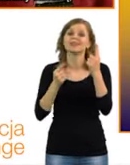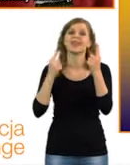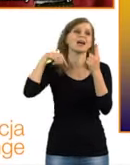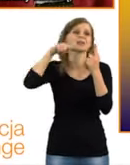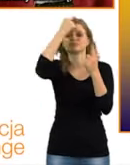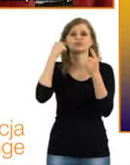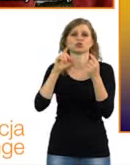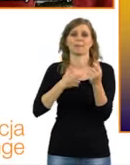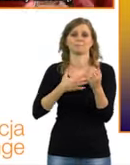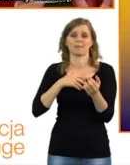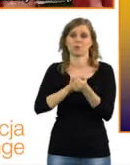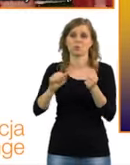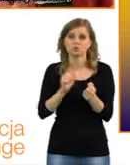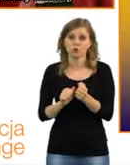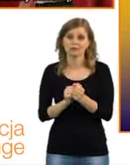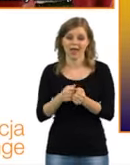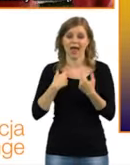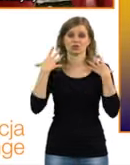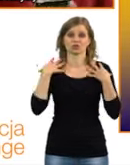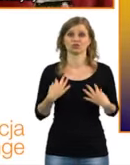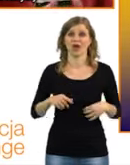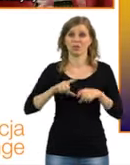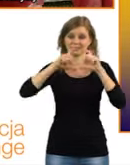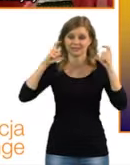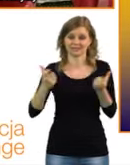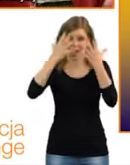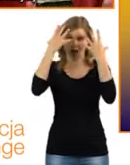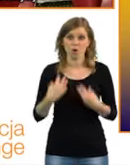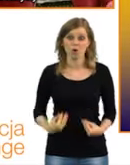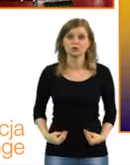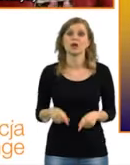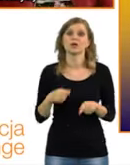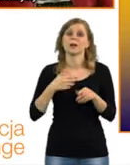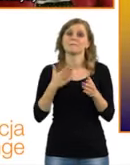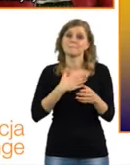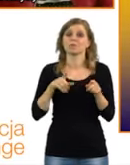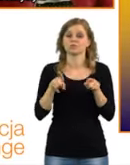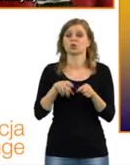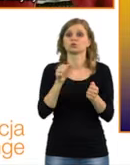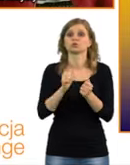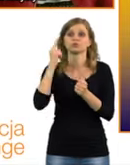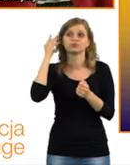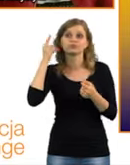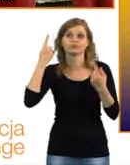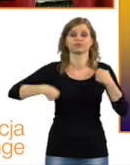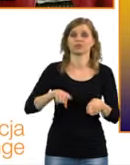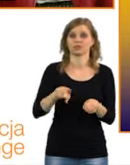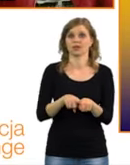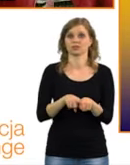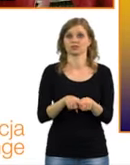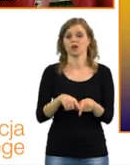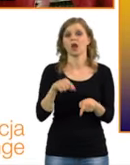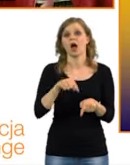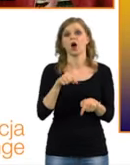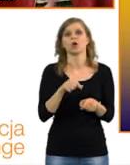zmysł uszkodzony, a jesteśmy całością, to niestety mamy uszkodzone pozostałe zmysły, a